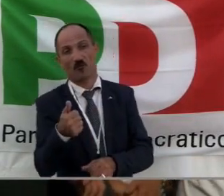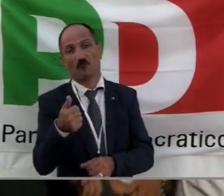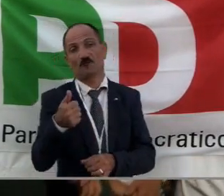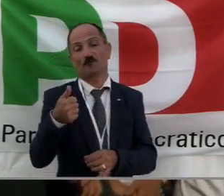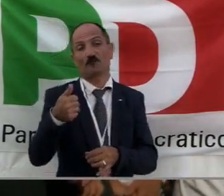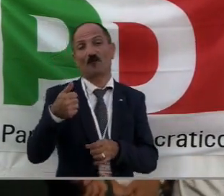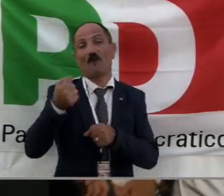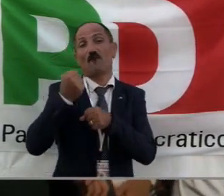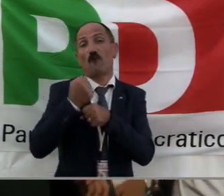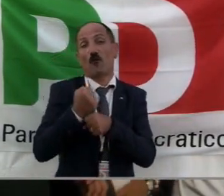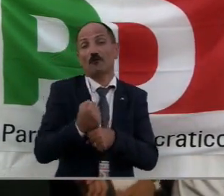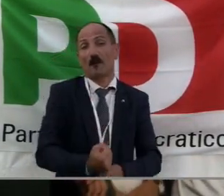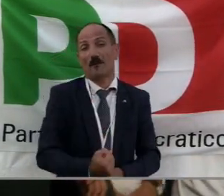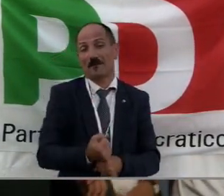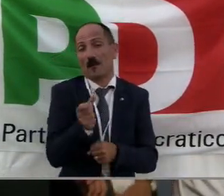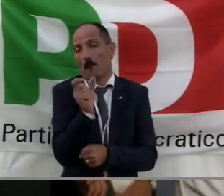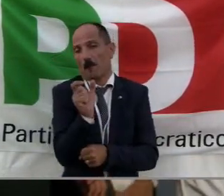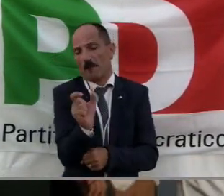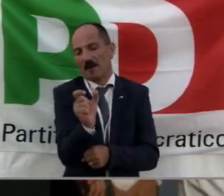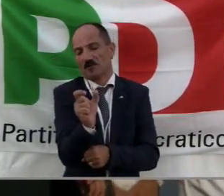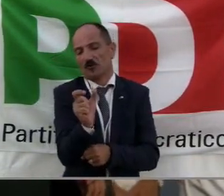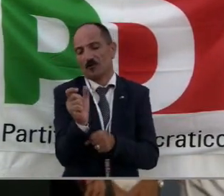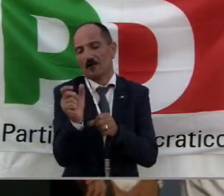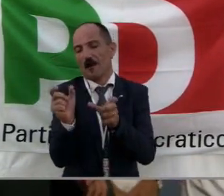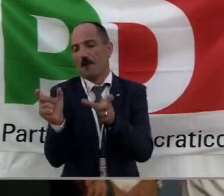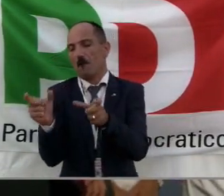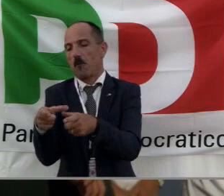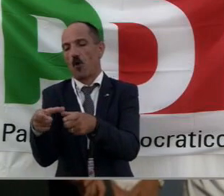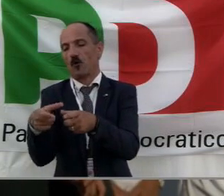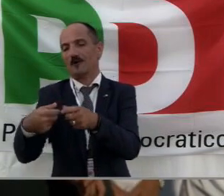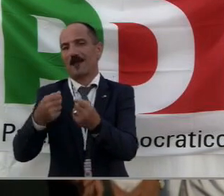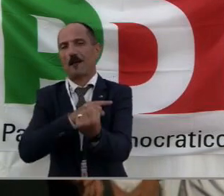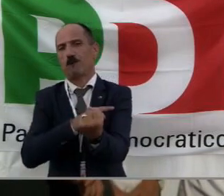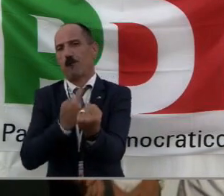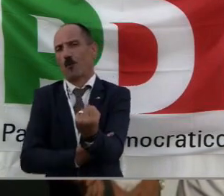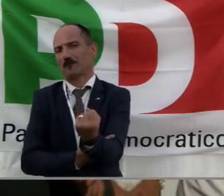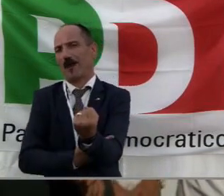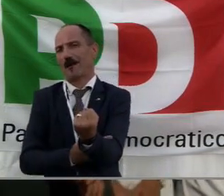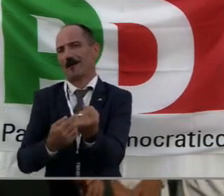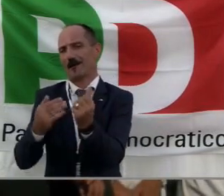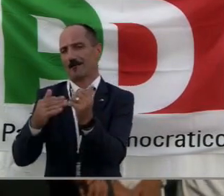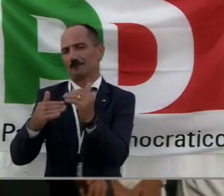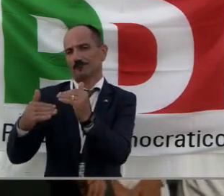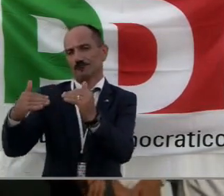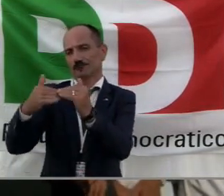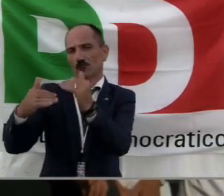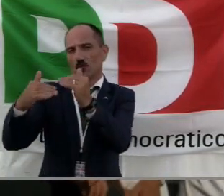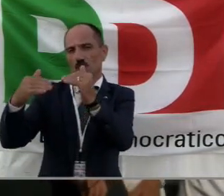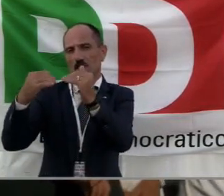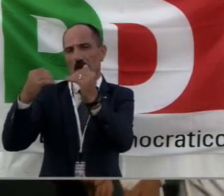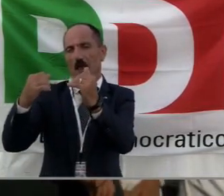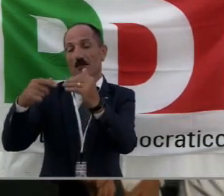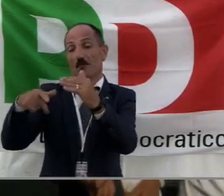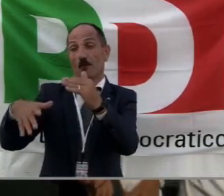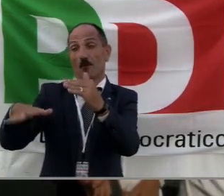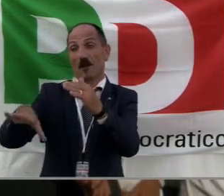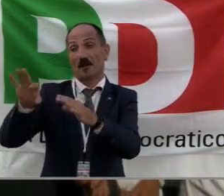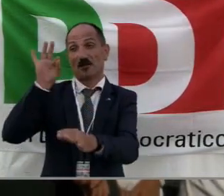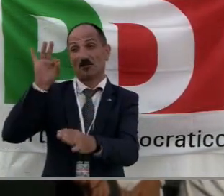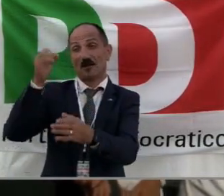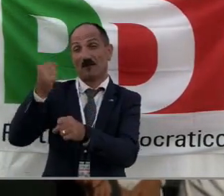pezzo fondamentale del blocco di potere che si sta consolidando dentro alcune